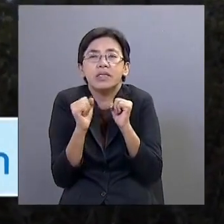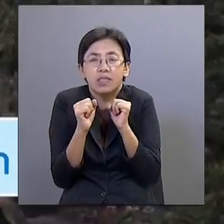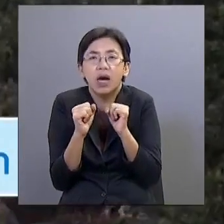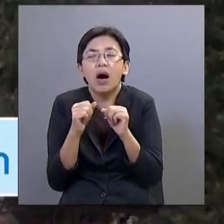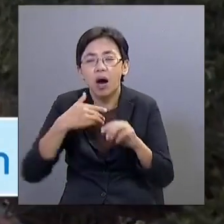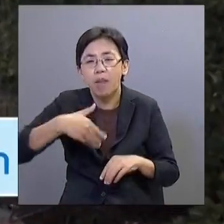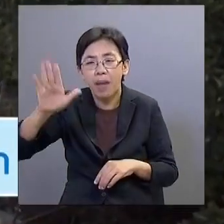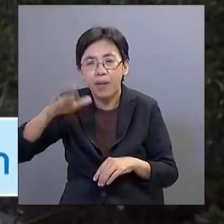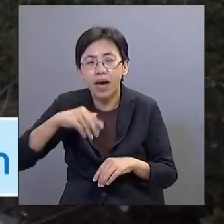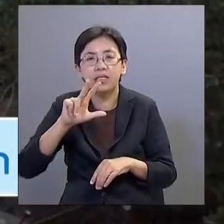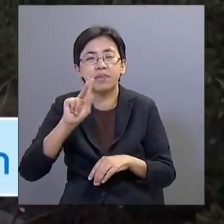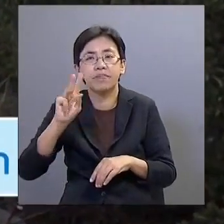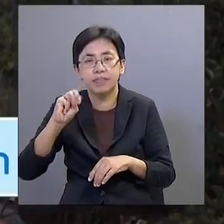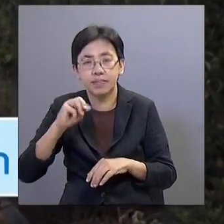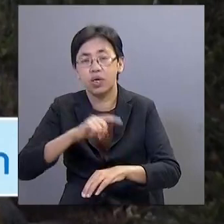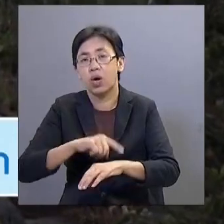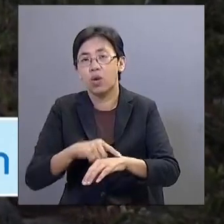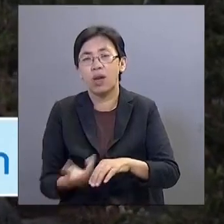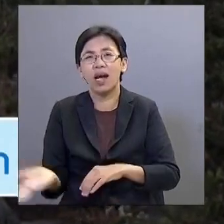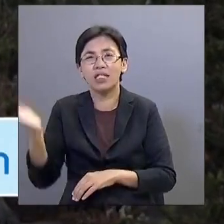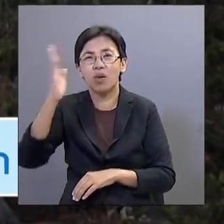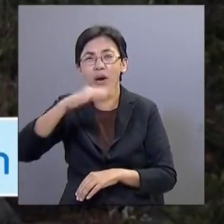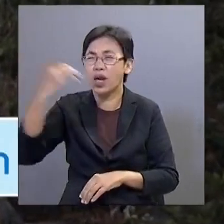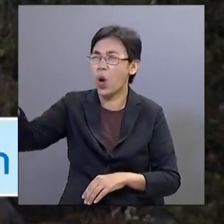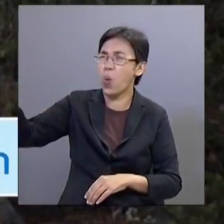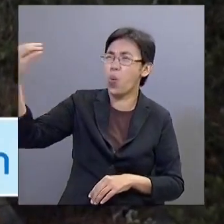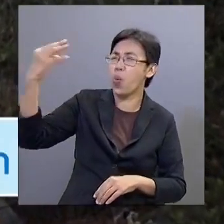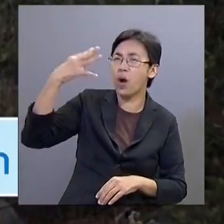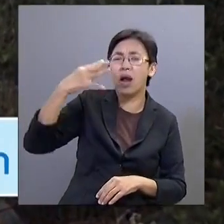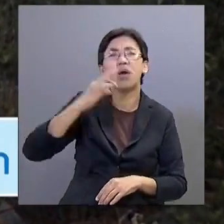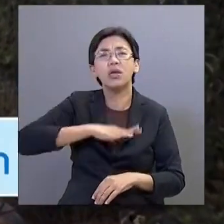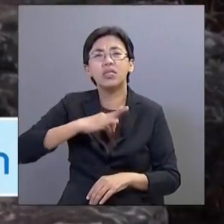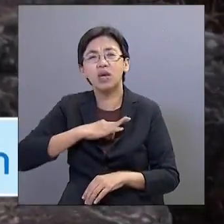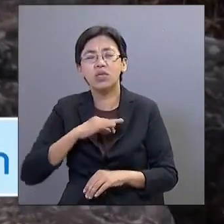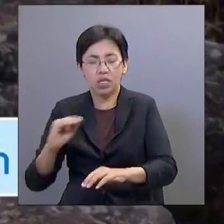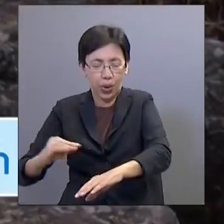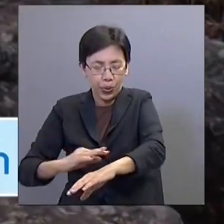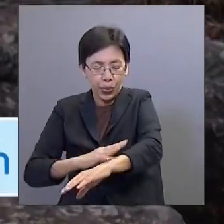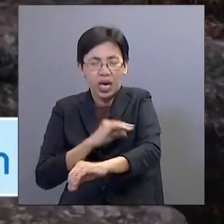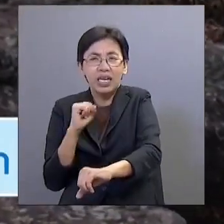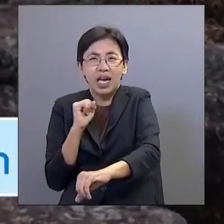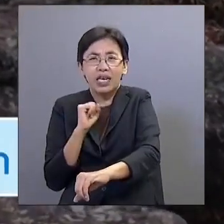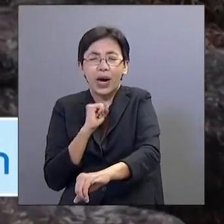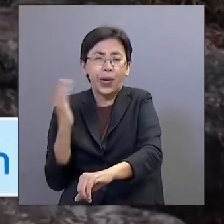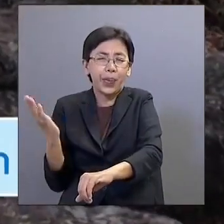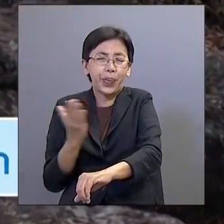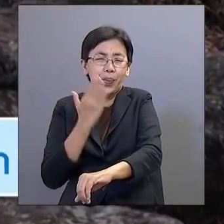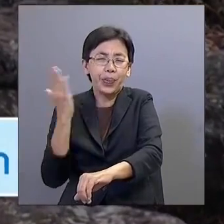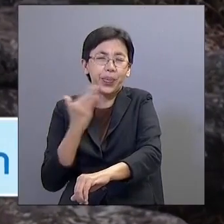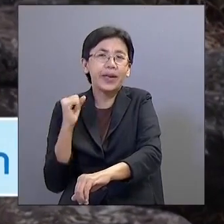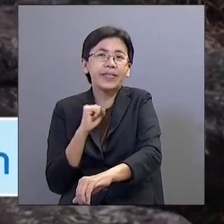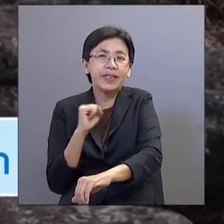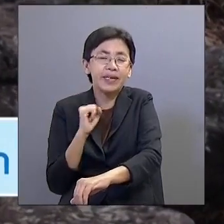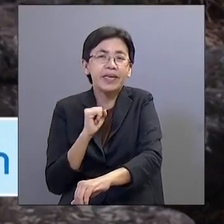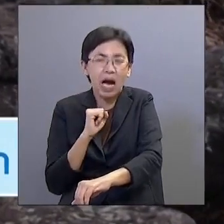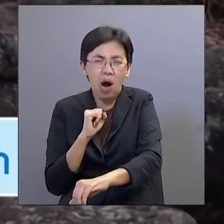เมตรถึงแม้ว่าช่วงเวลากลางวันจะมีแดดออกแรงไปหน่อยครับแต่ทุกคนก็ยังรู้สึกได้ถึงความเย็นที่มันปะทะกับร่างกายก็ดีกว่